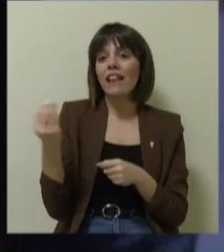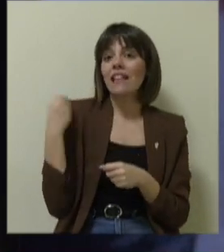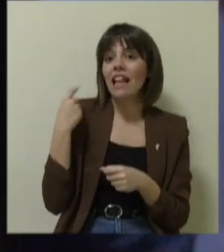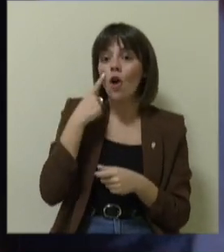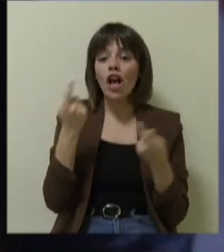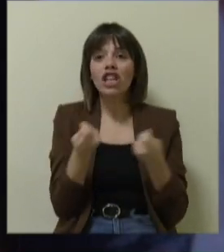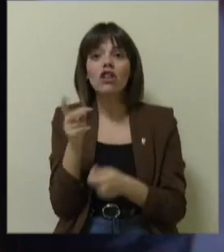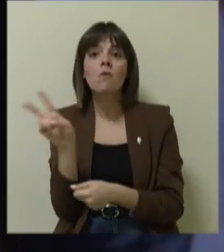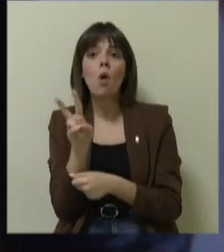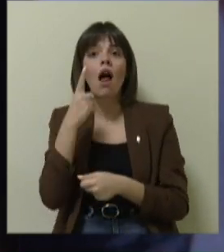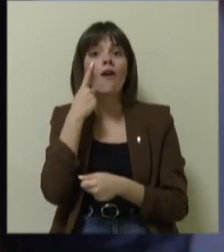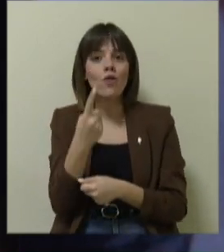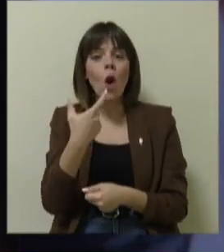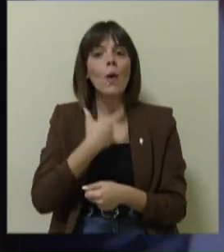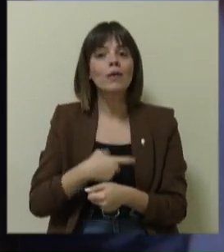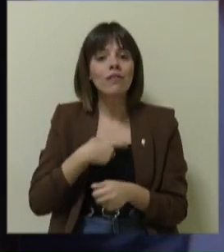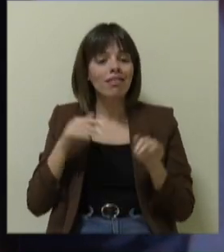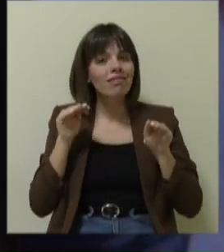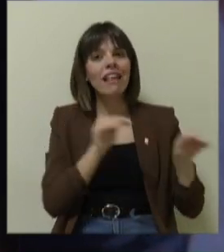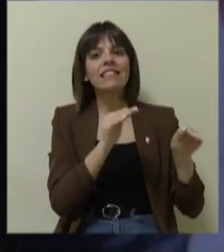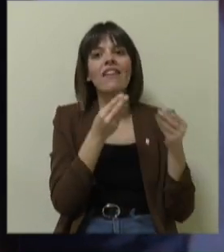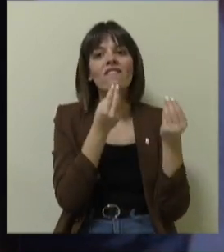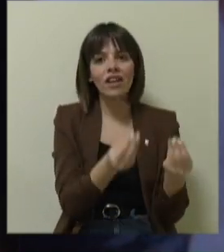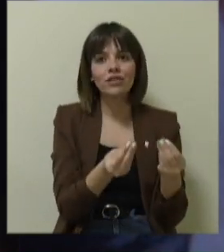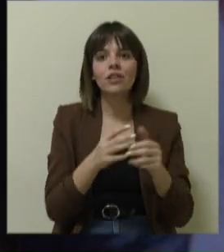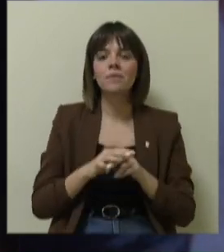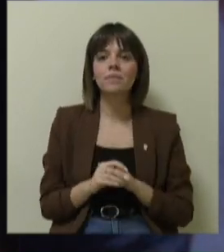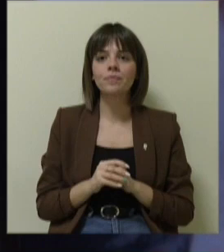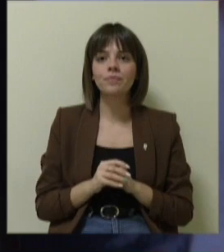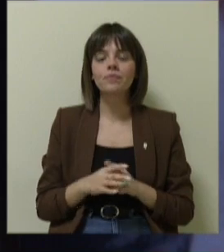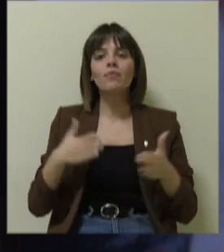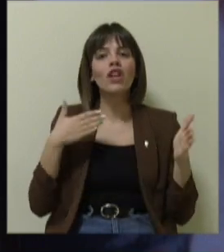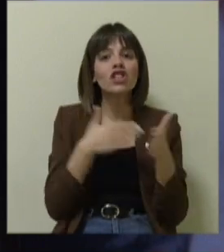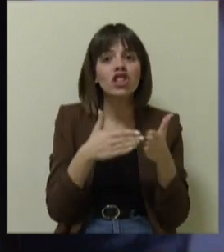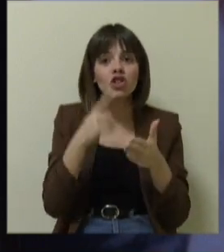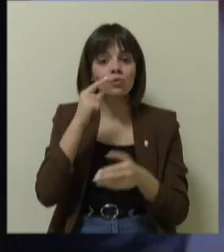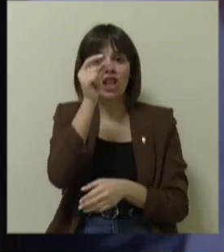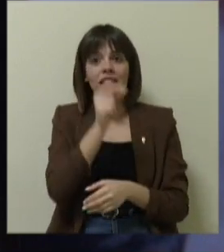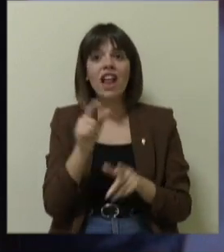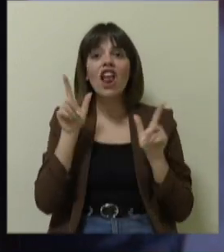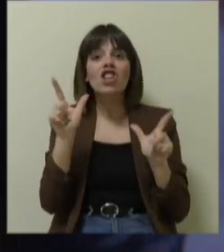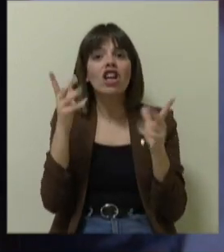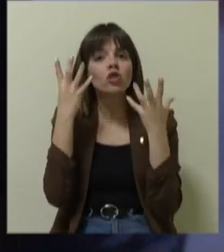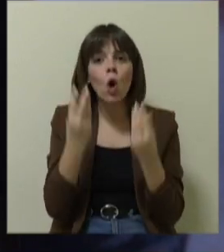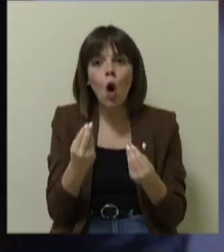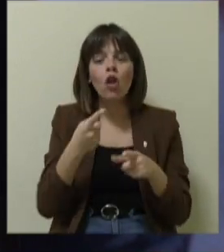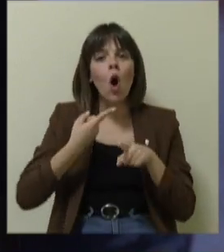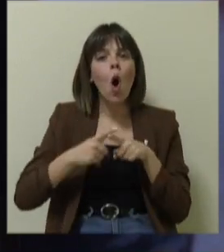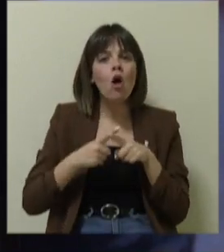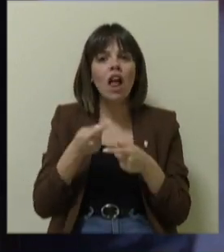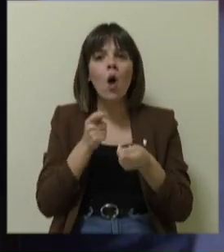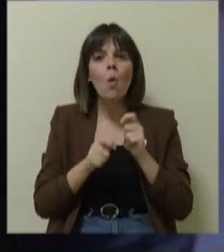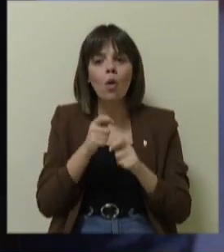iş modellerine özel destekler sağlayacağız. Girişimcilerin ihtiyaç duydukları ortak